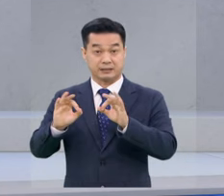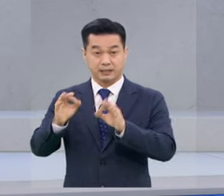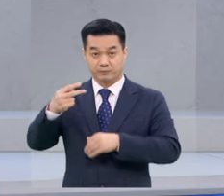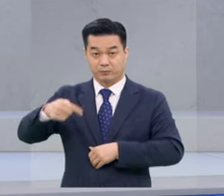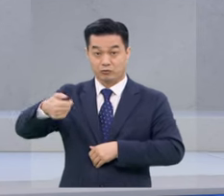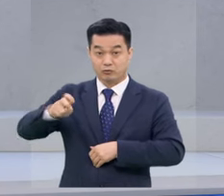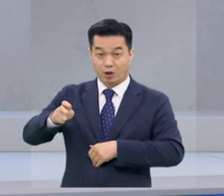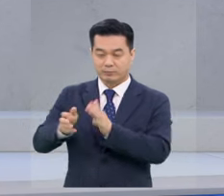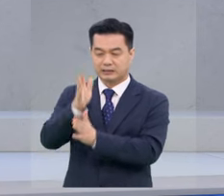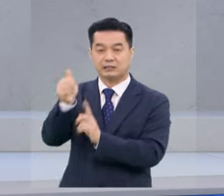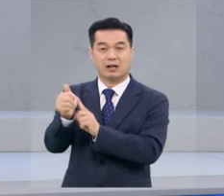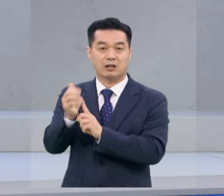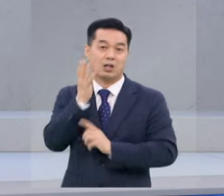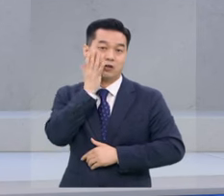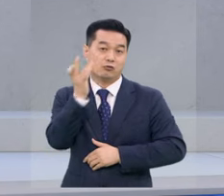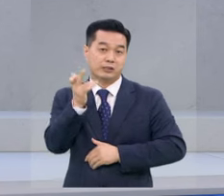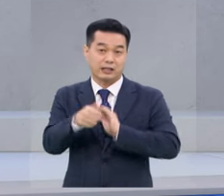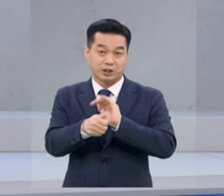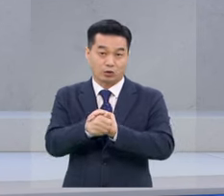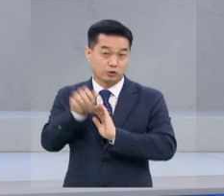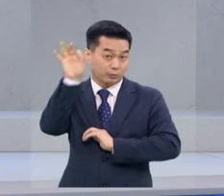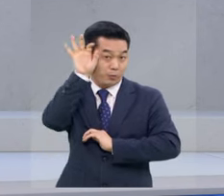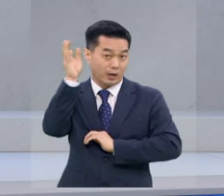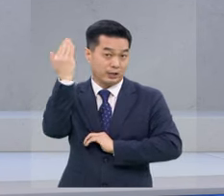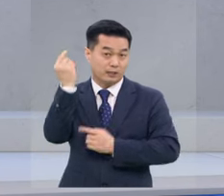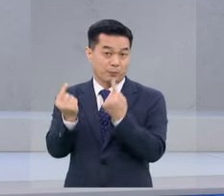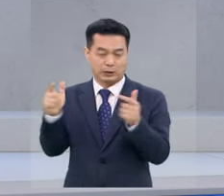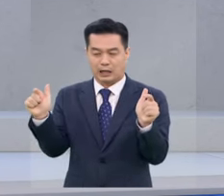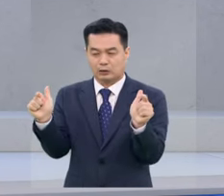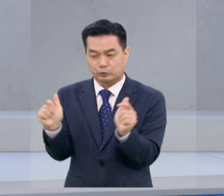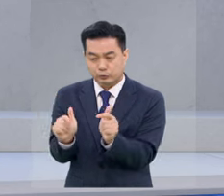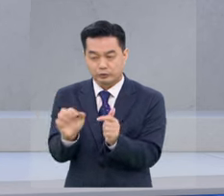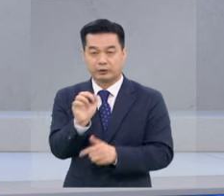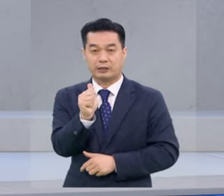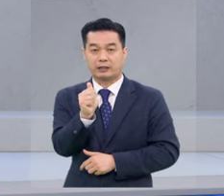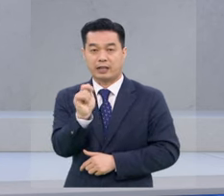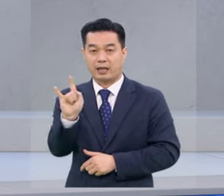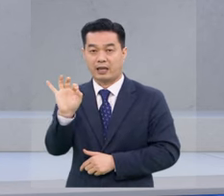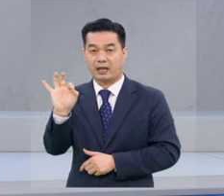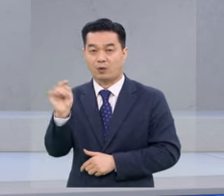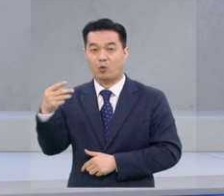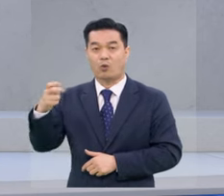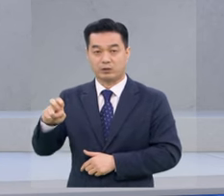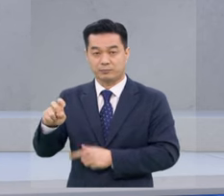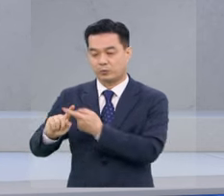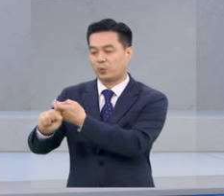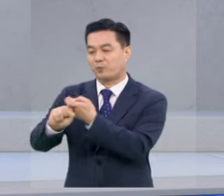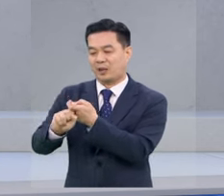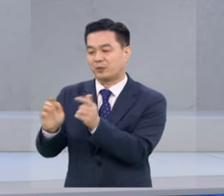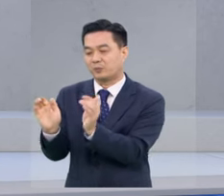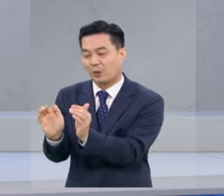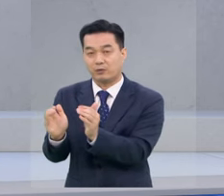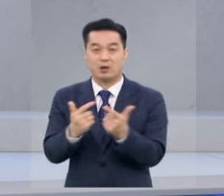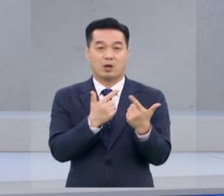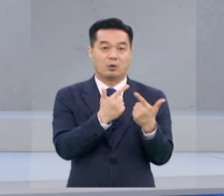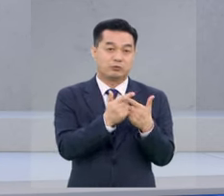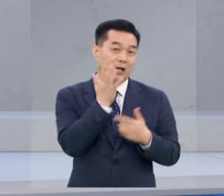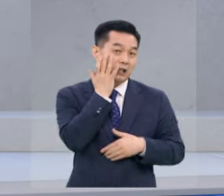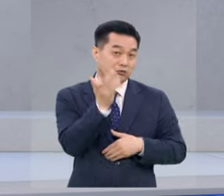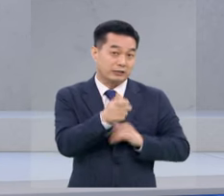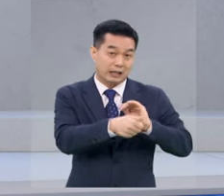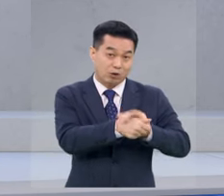울산 경주 포항을 이전보다 작아진 해오름 동맹으로 추진하고 불경 메가시티를 단순히